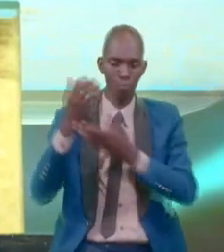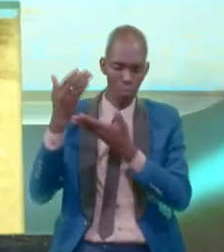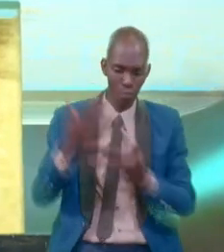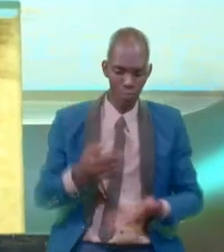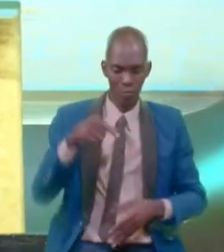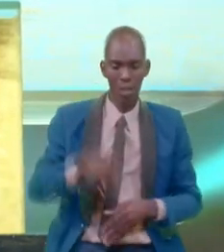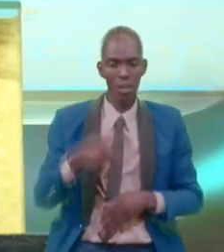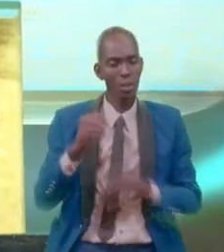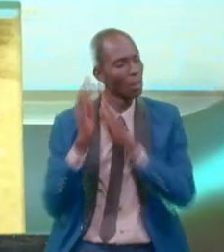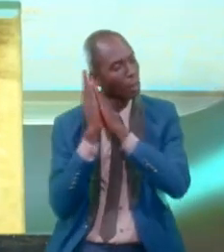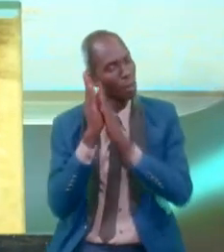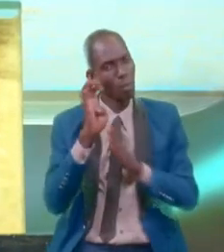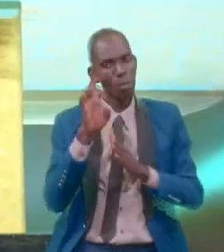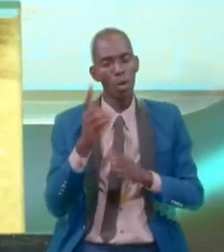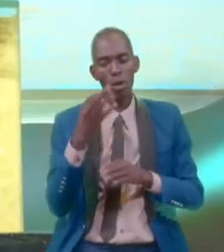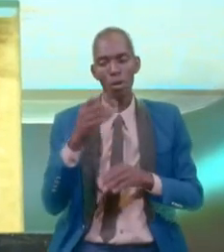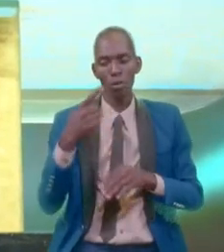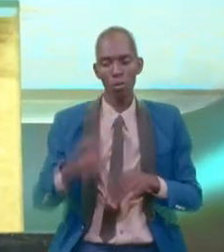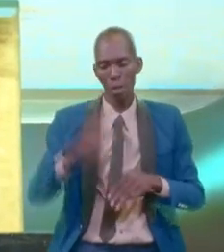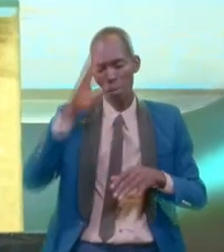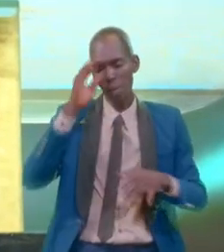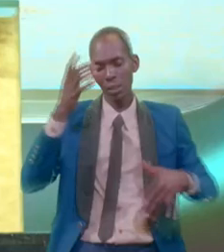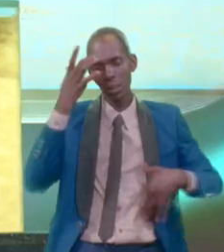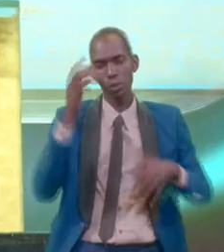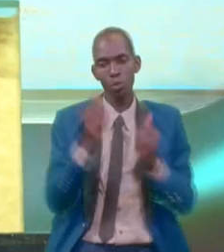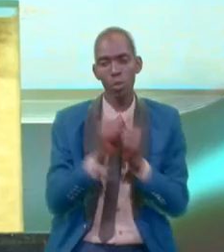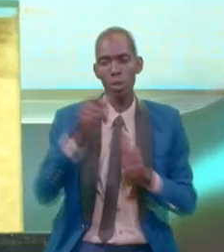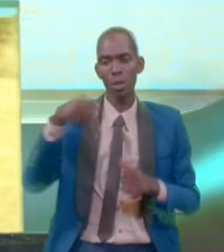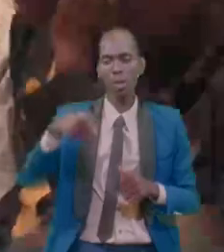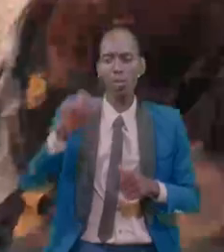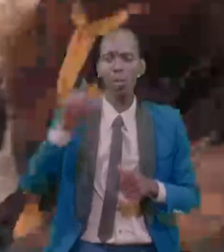lit sur lequel le paralytique était accouché.